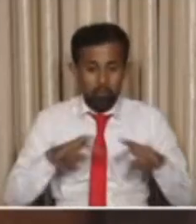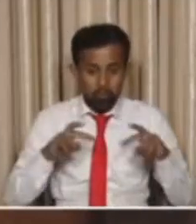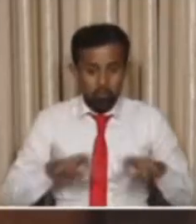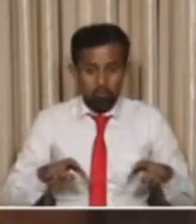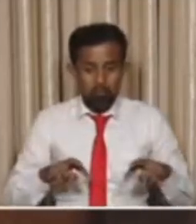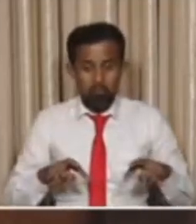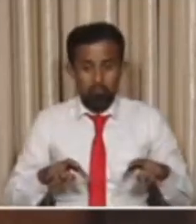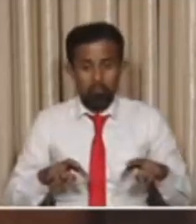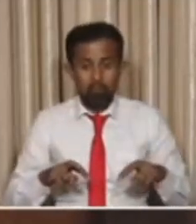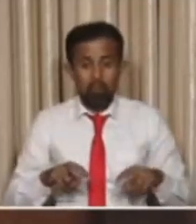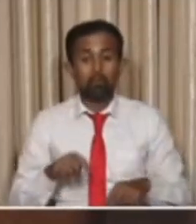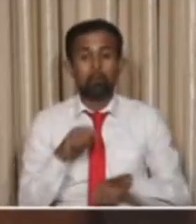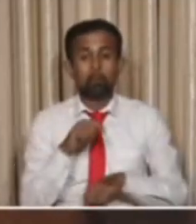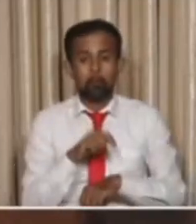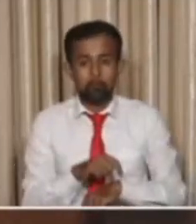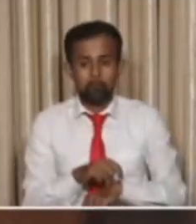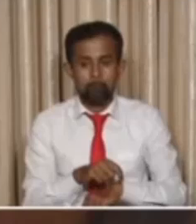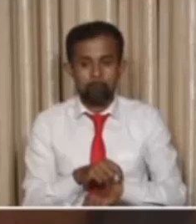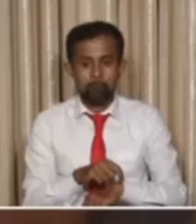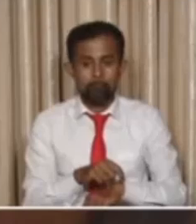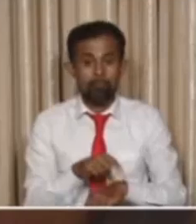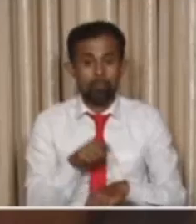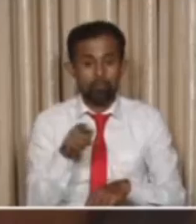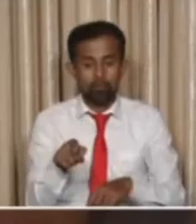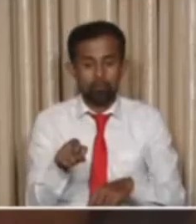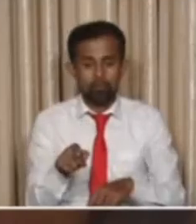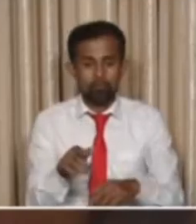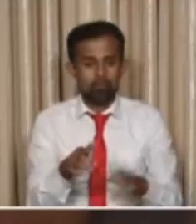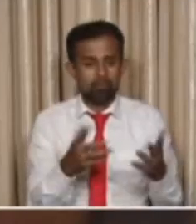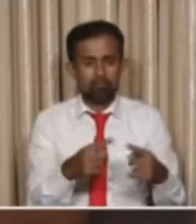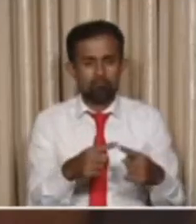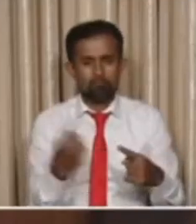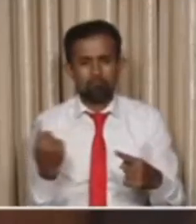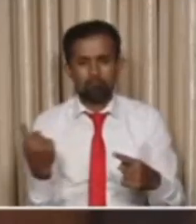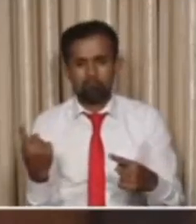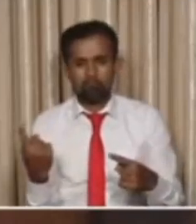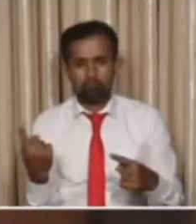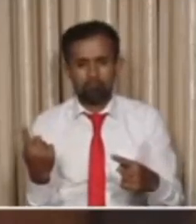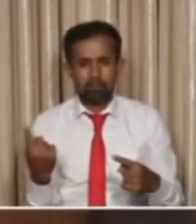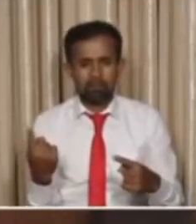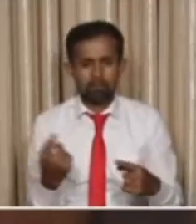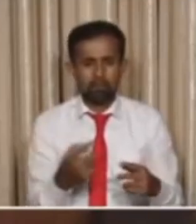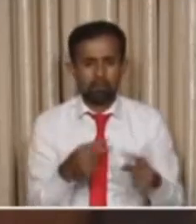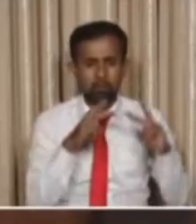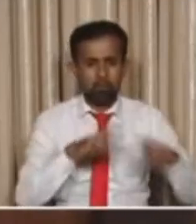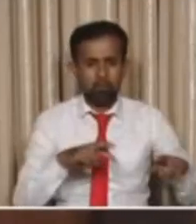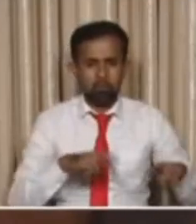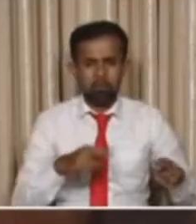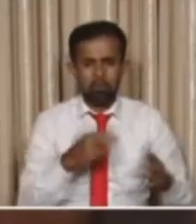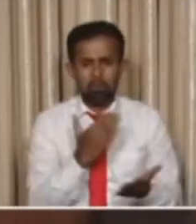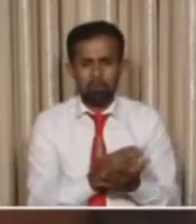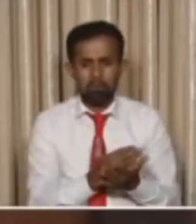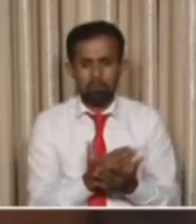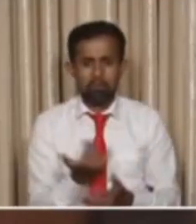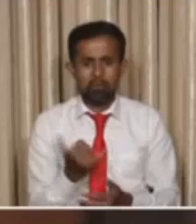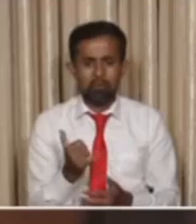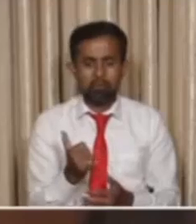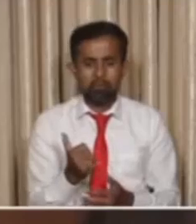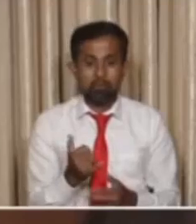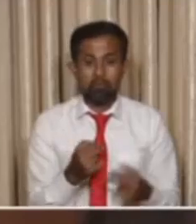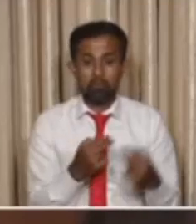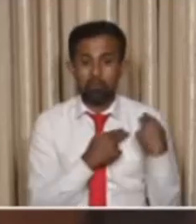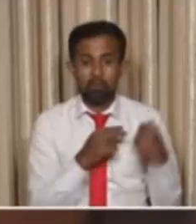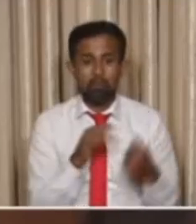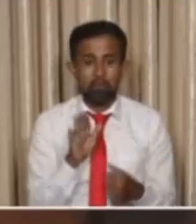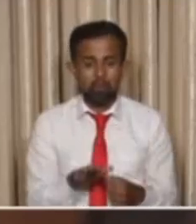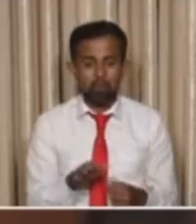அரசியல் ரீதியான ஒரு பார்வையிலே இல்லாமல் இந்த நாட்டினுடைய யார் முதல் குடிகள், மூத்த குடிகள் யார் என்றதை ஆராய்தென்றதை விட இந்த விடயத்தை